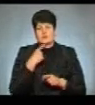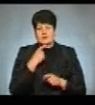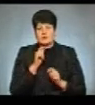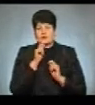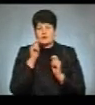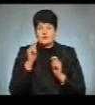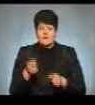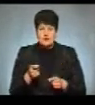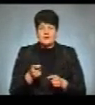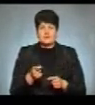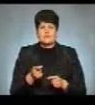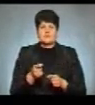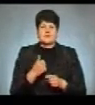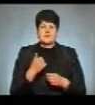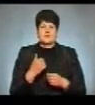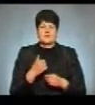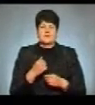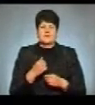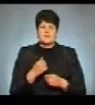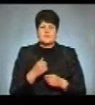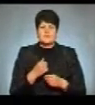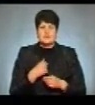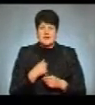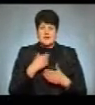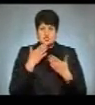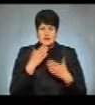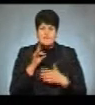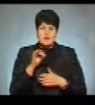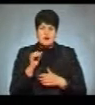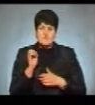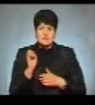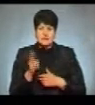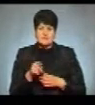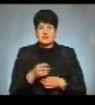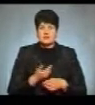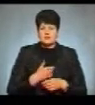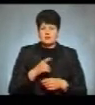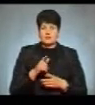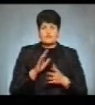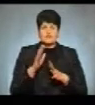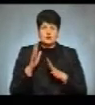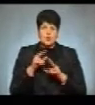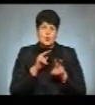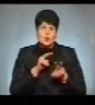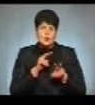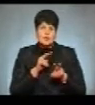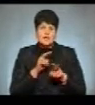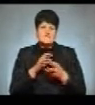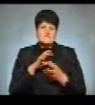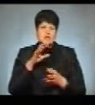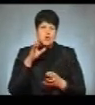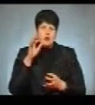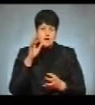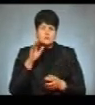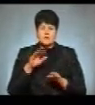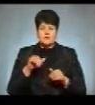Дали оскільки мого грубого голосу. Я читав Равлика, він жив, був в садочку, доглядав виноград,